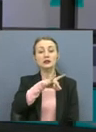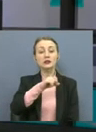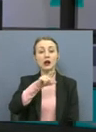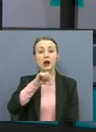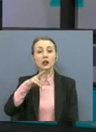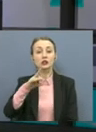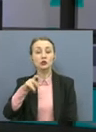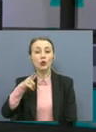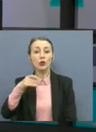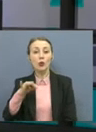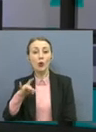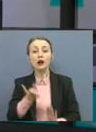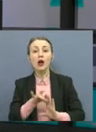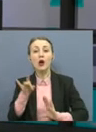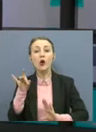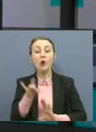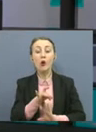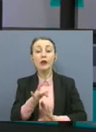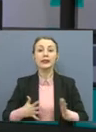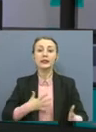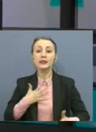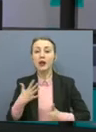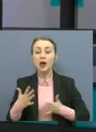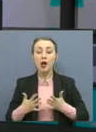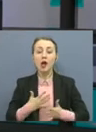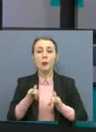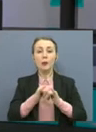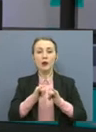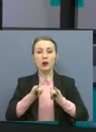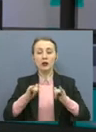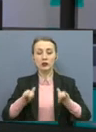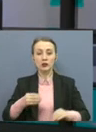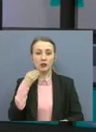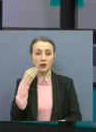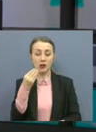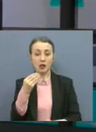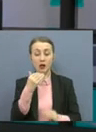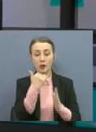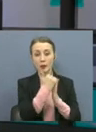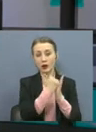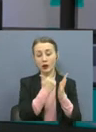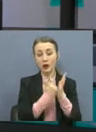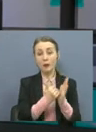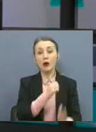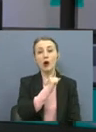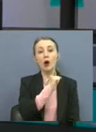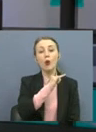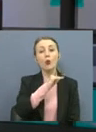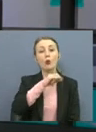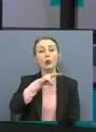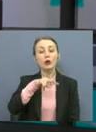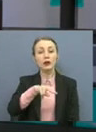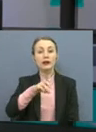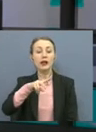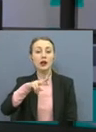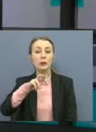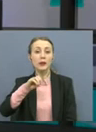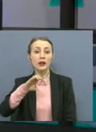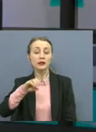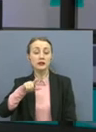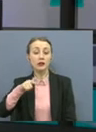кеңес мүшелері. Басқа әкімдерге де сабақ болатын шығар деген үміттеміз. Абай Әлжановтың мәселесі майшаммен қаралып жатқан мезетте